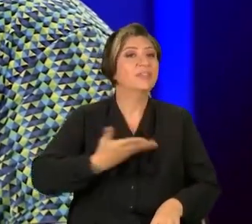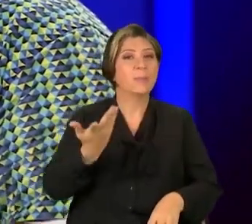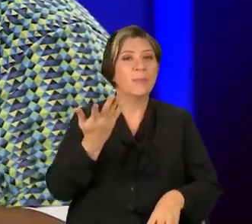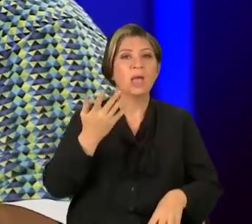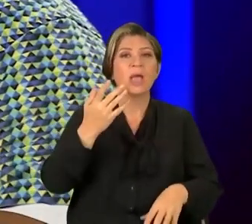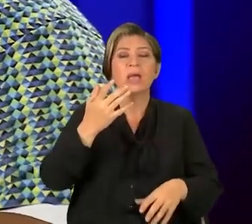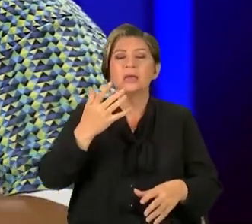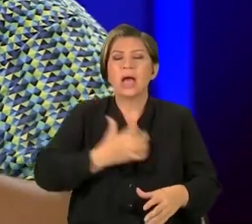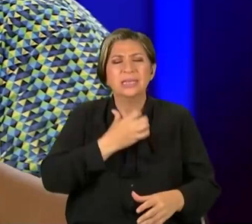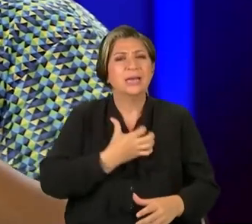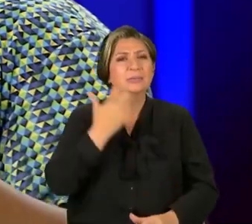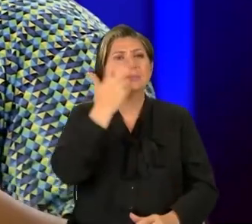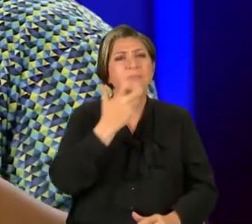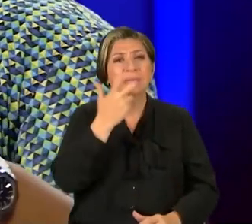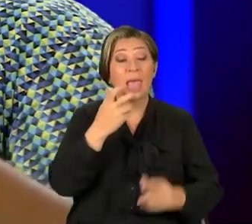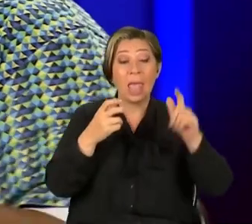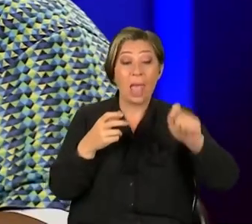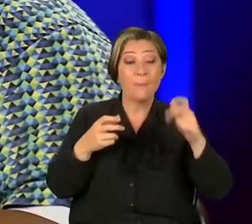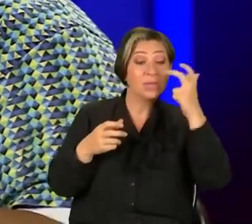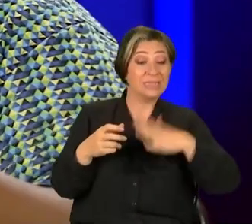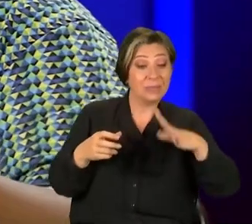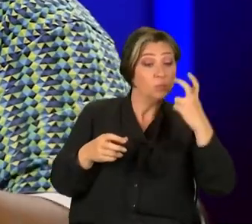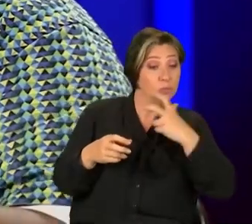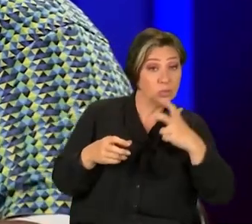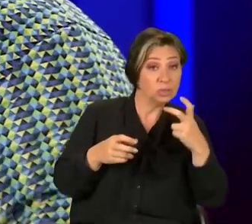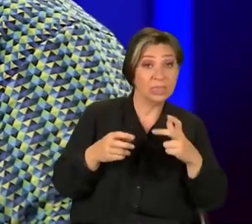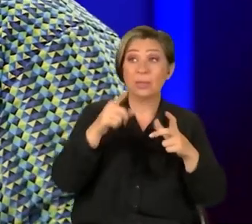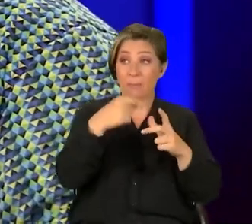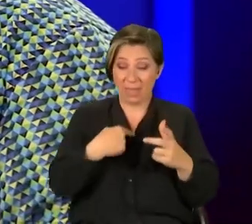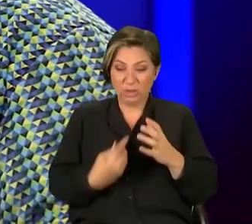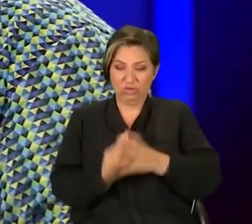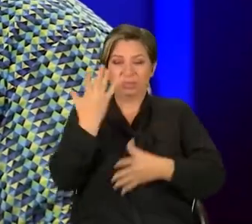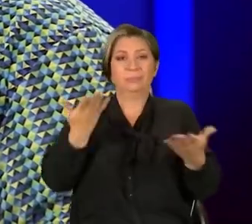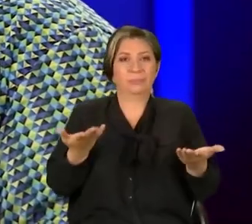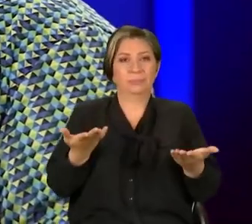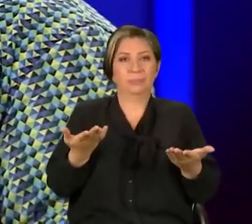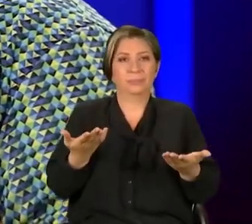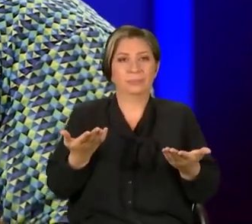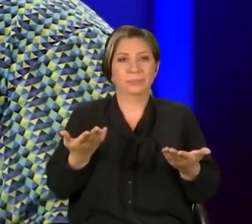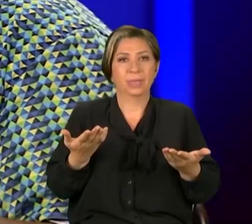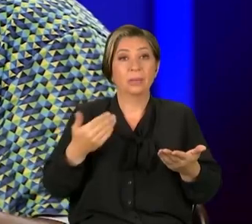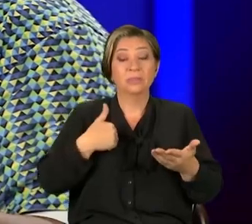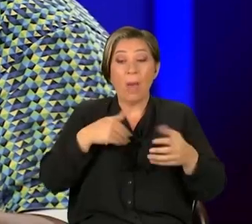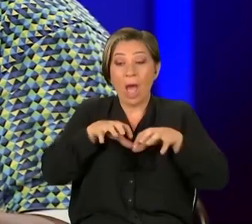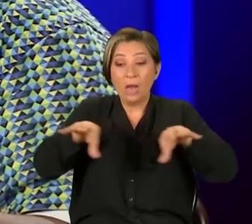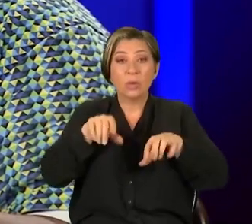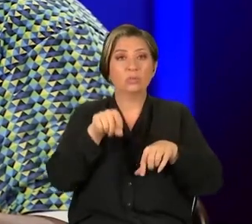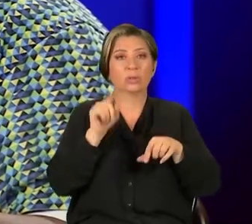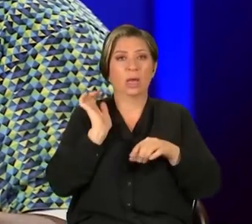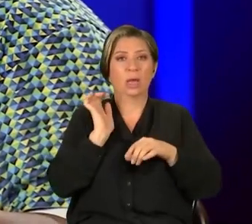Ben dinlemeyi sevdiğim müzikle yapmak istediğim müziği birleştirince Yener Çevik ortaya çıktı bizim ayrışmamız